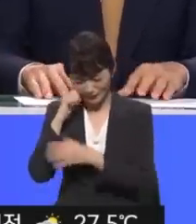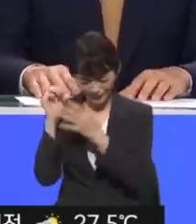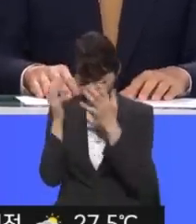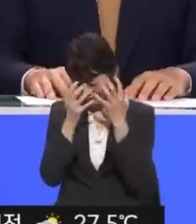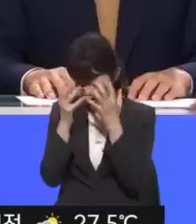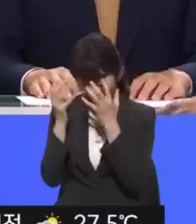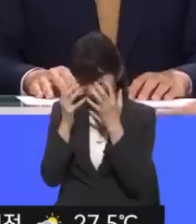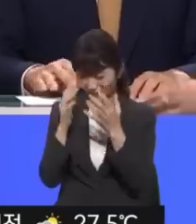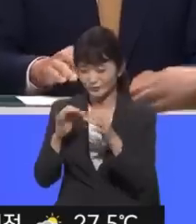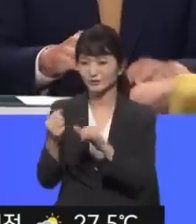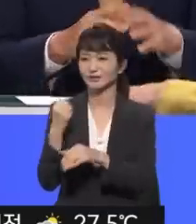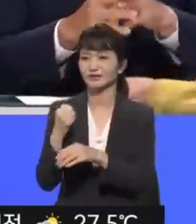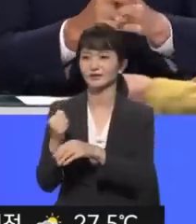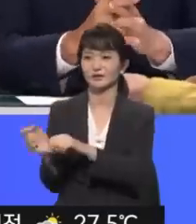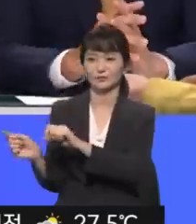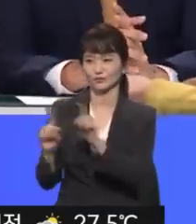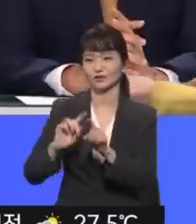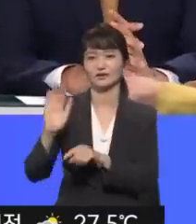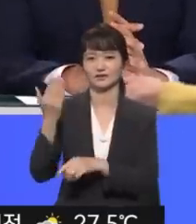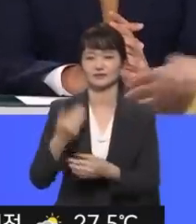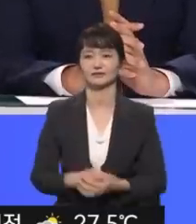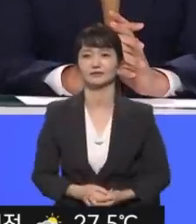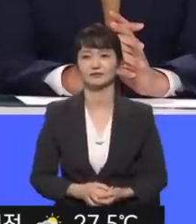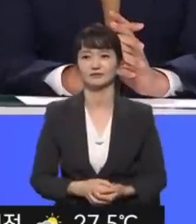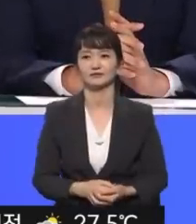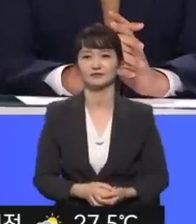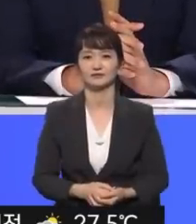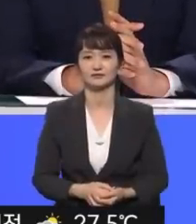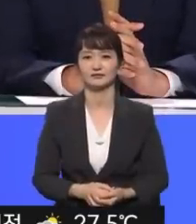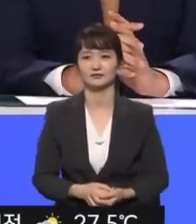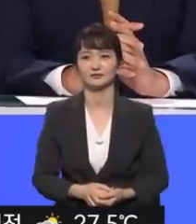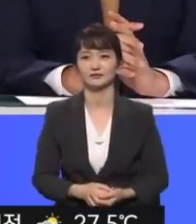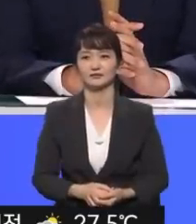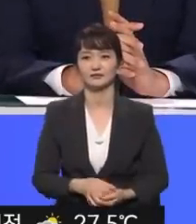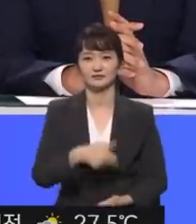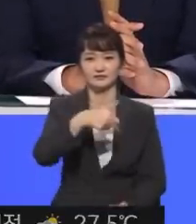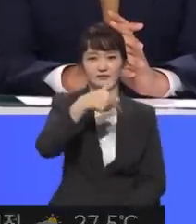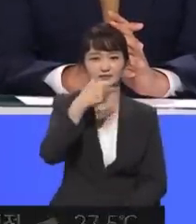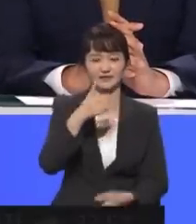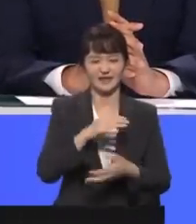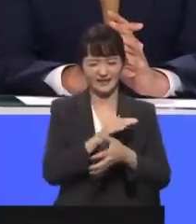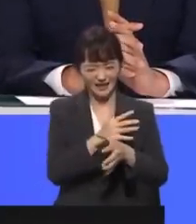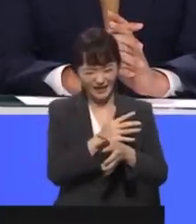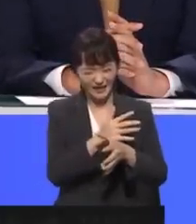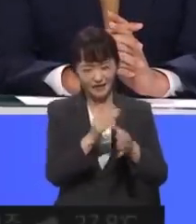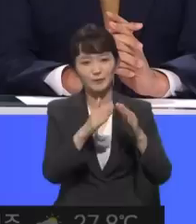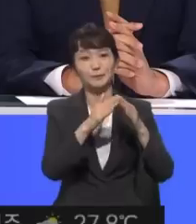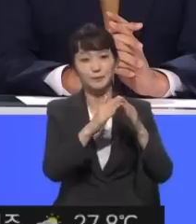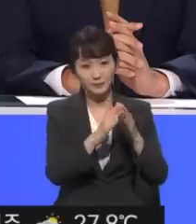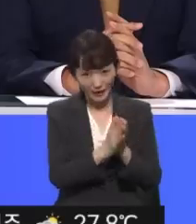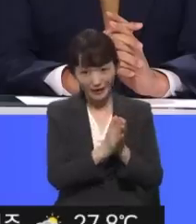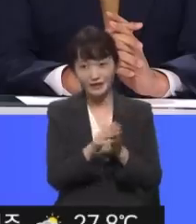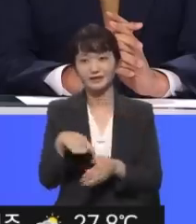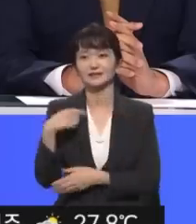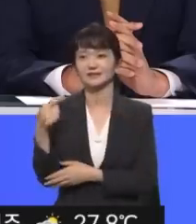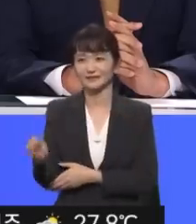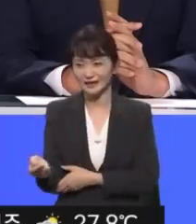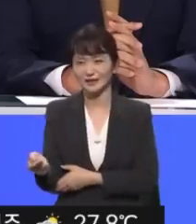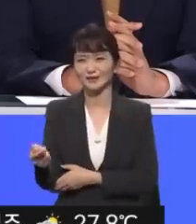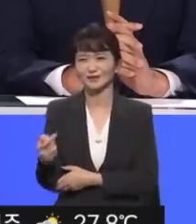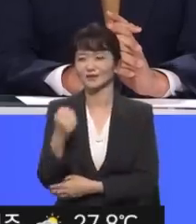난교 말해서 어떤 경우 개어 콘서트가 이미 문을 닫은 단풍을 합류 했기 때문에 책은 없어요 ex 입니다 근데